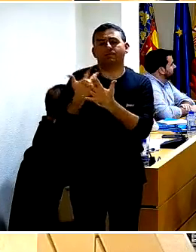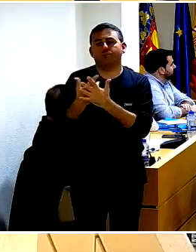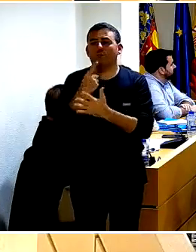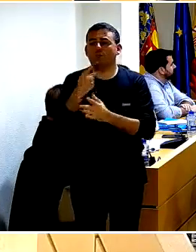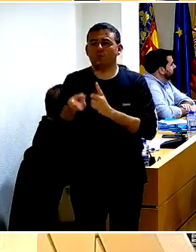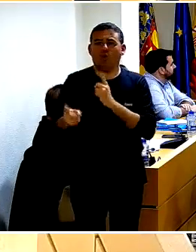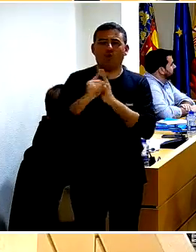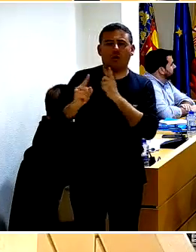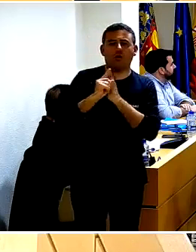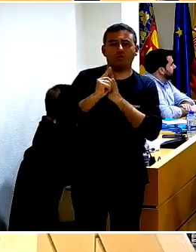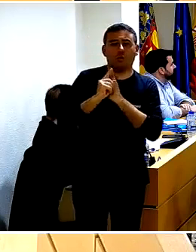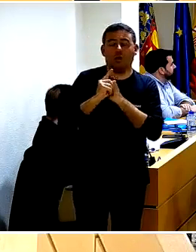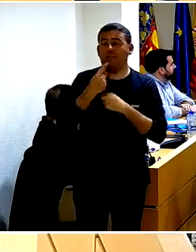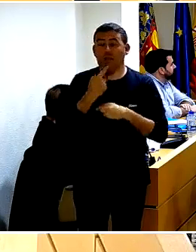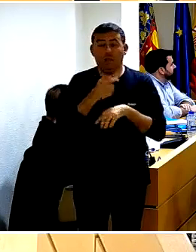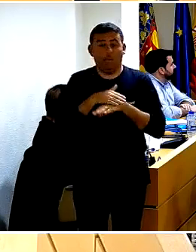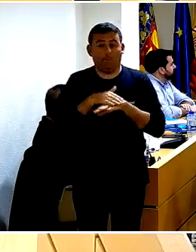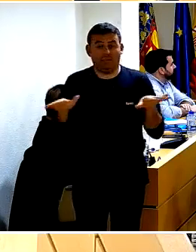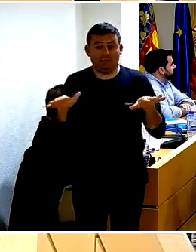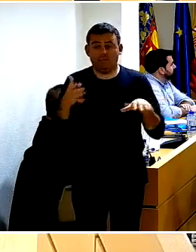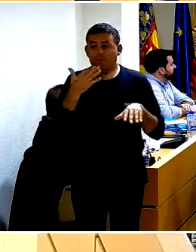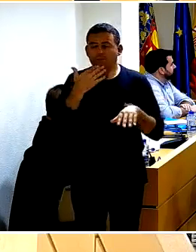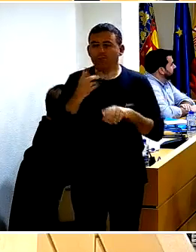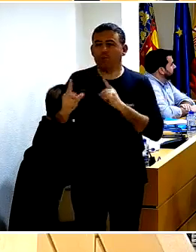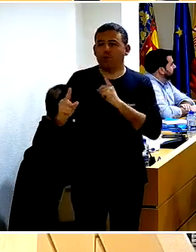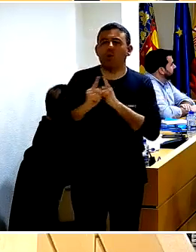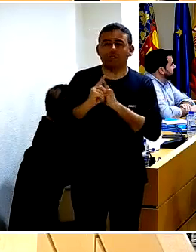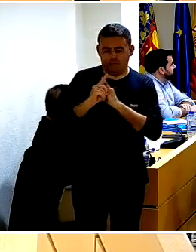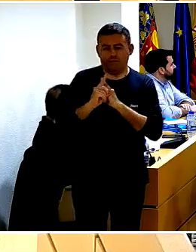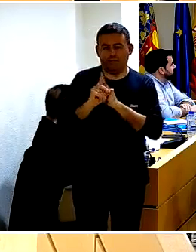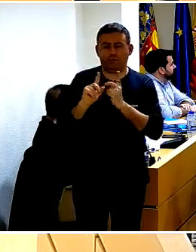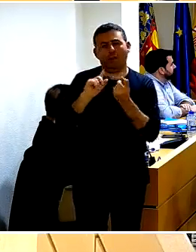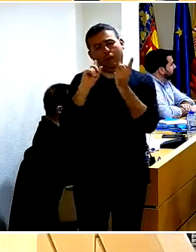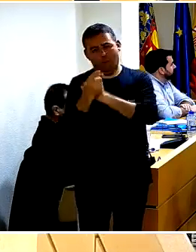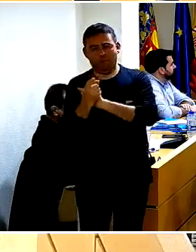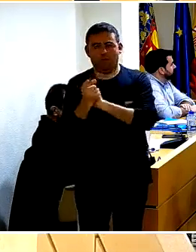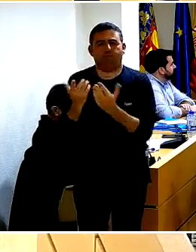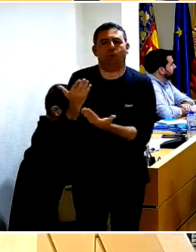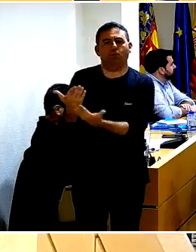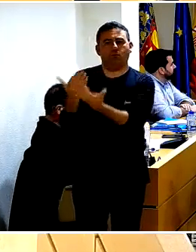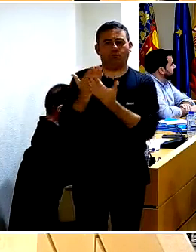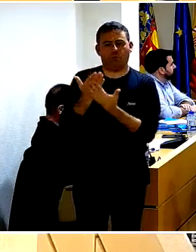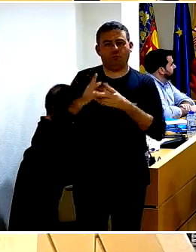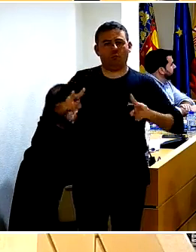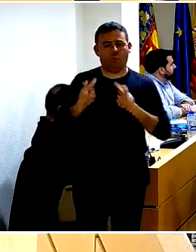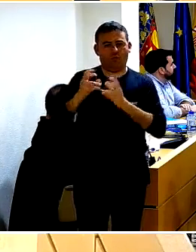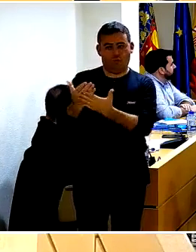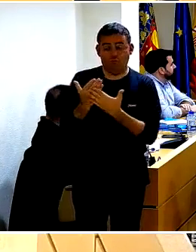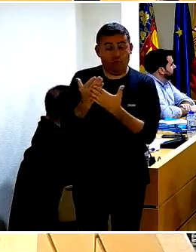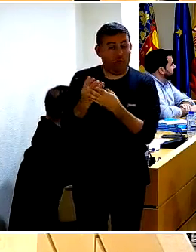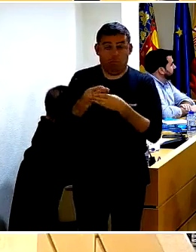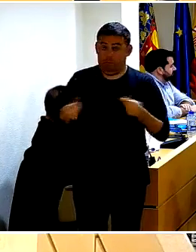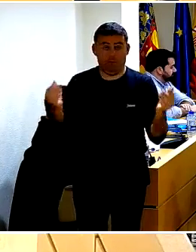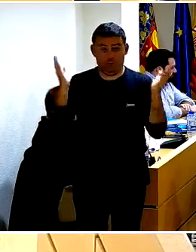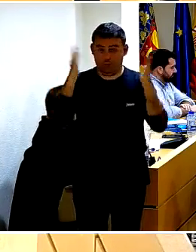punt, això és el més fàcil del món, estic en contra i ja està, i no porta ni una proposta ni mitja. Però és que crida un poc l'atenció que